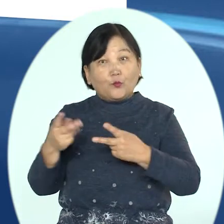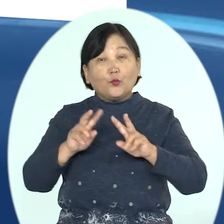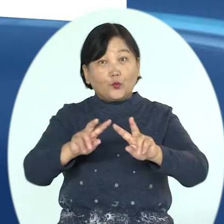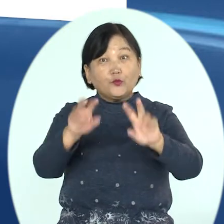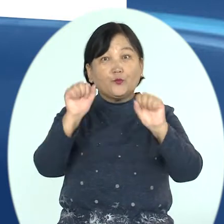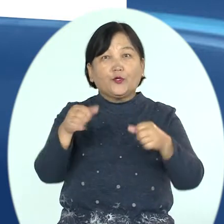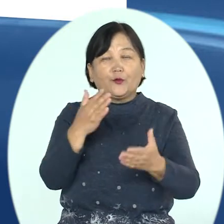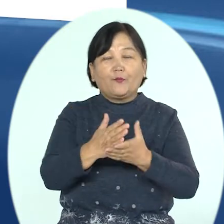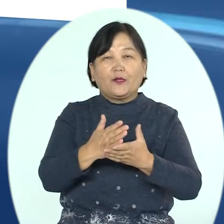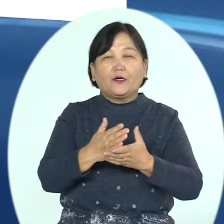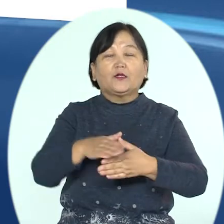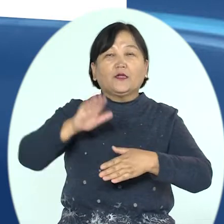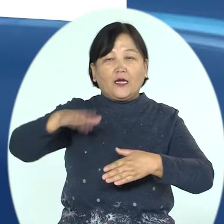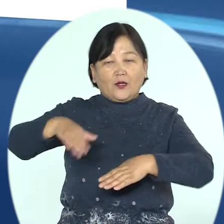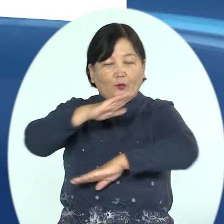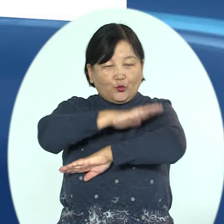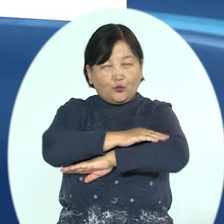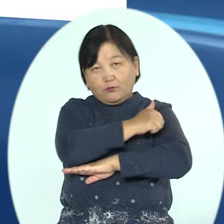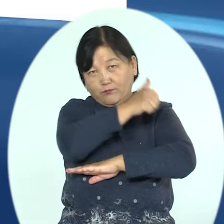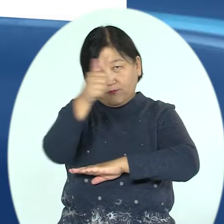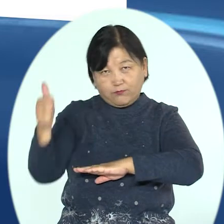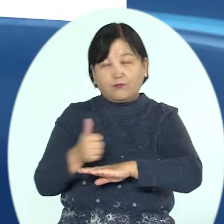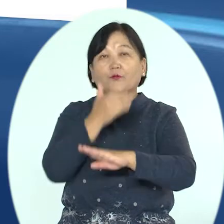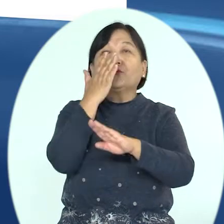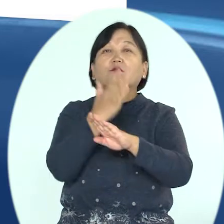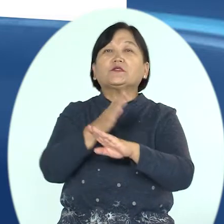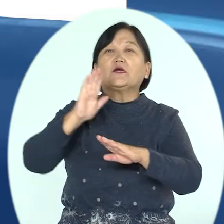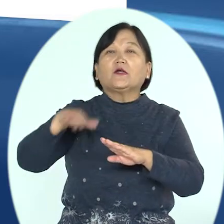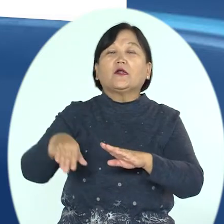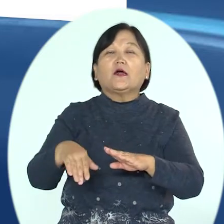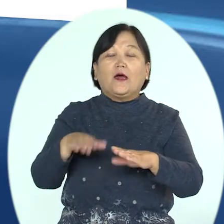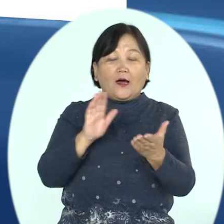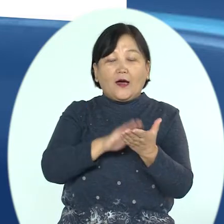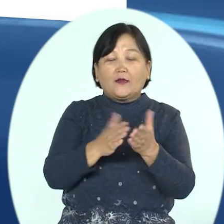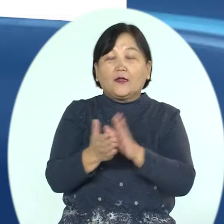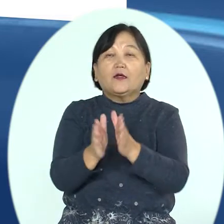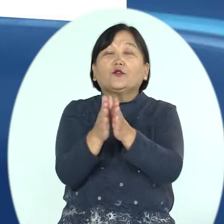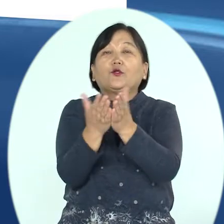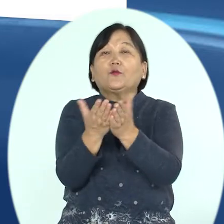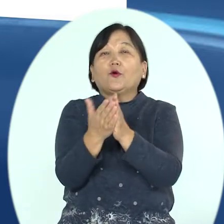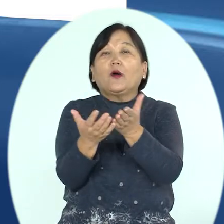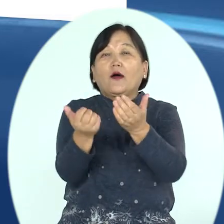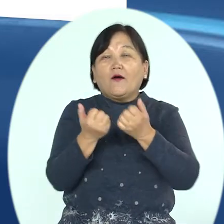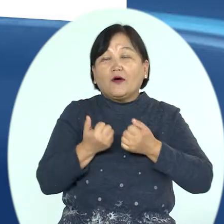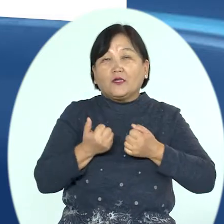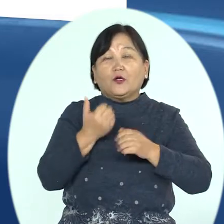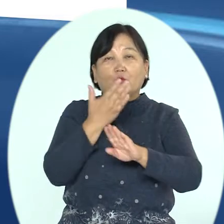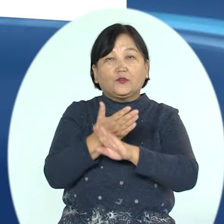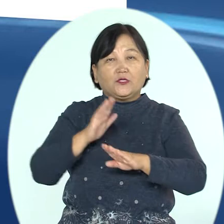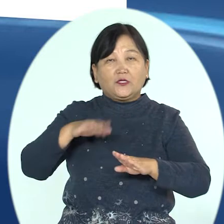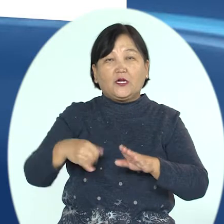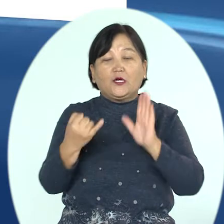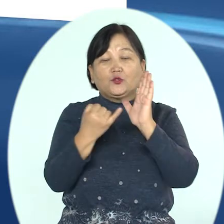авчаад иргэн төлөлтөө бол диплом гар дээрээ авсан цагаас хойш 6 хүртэлх жилийн хугацаанд